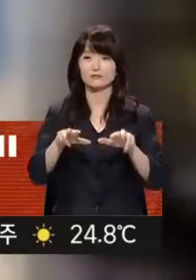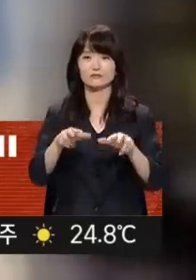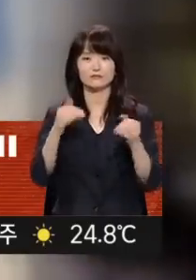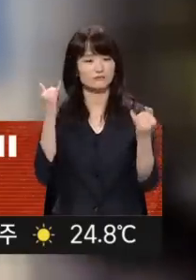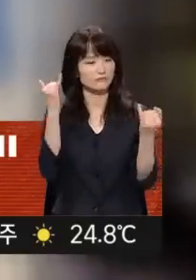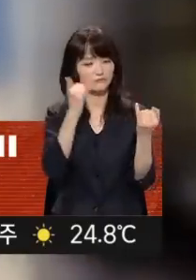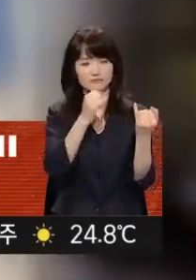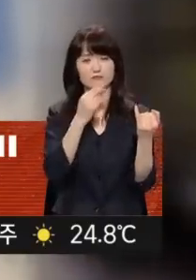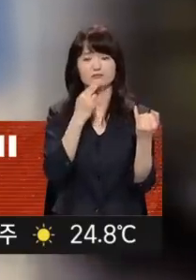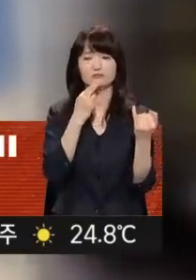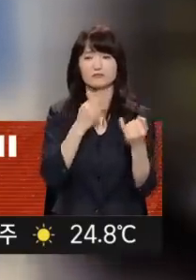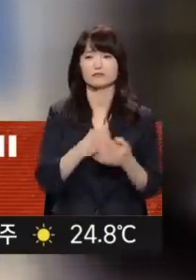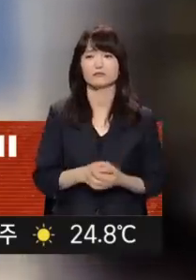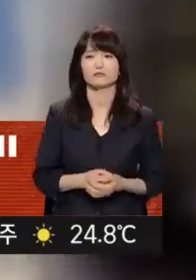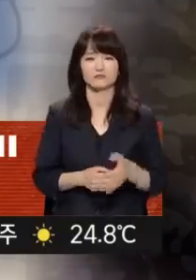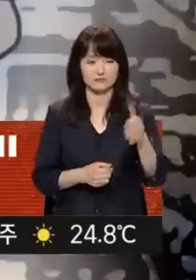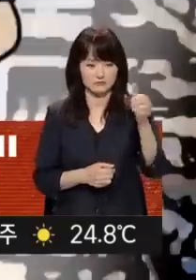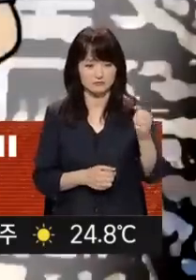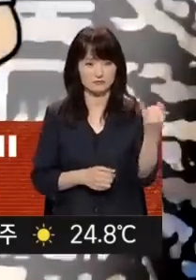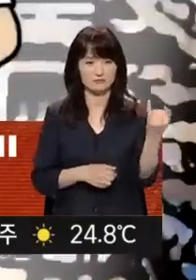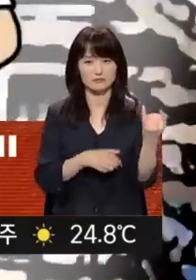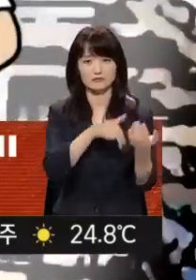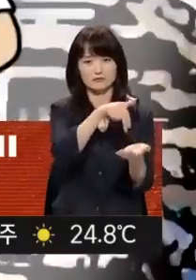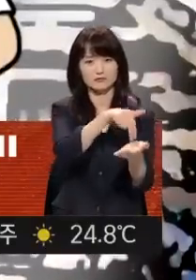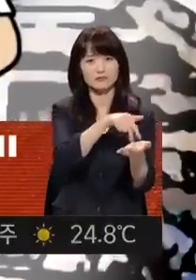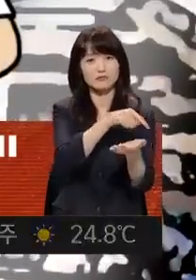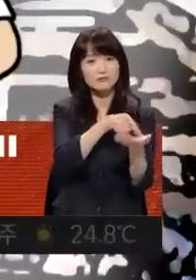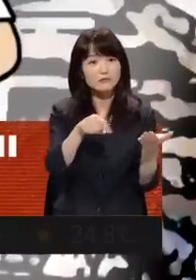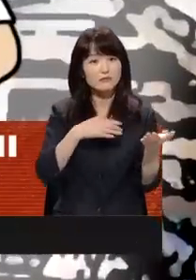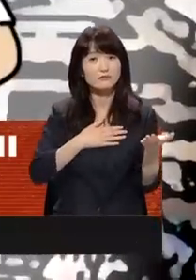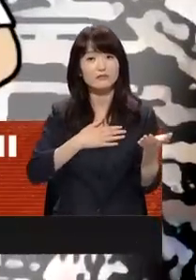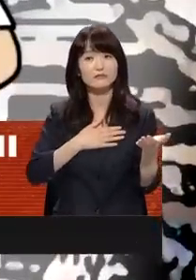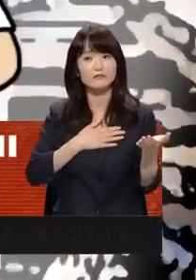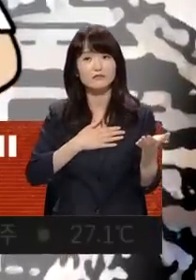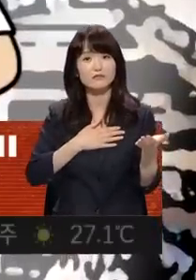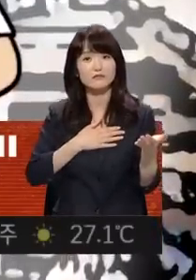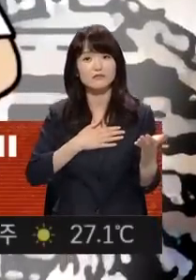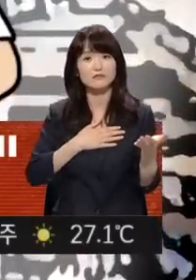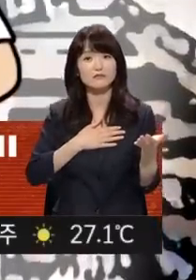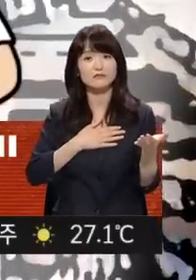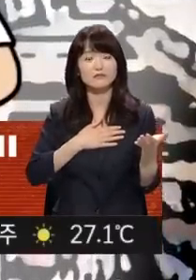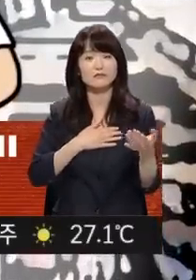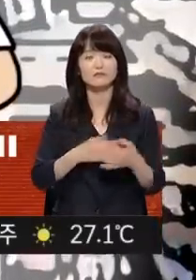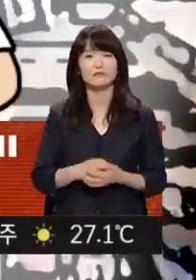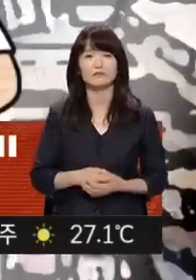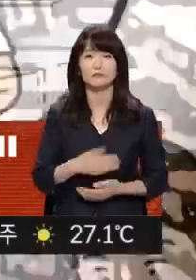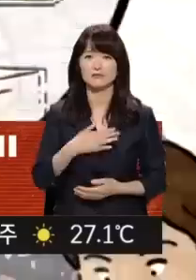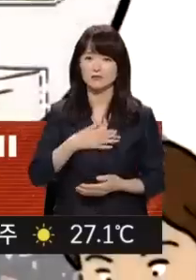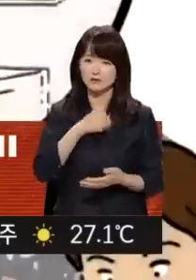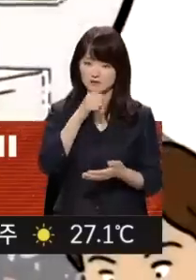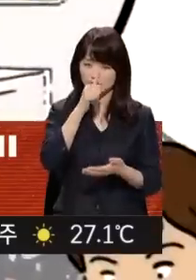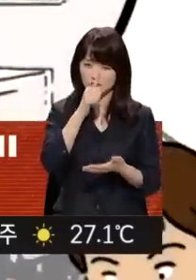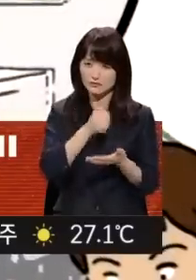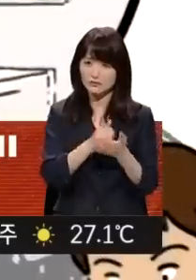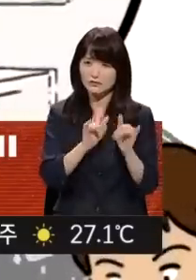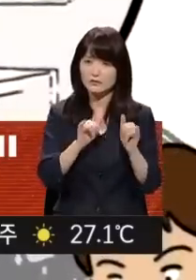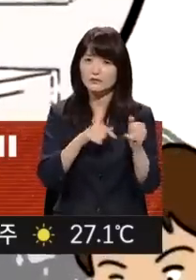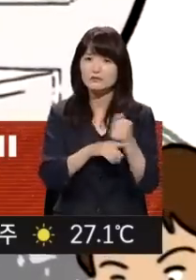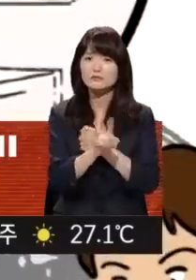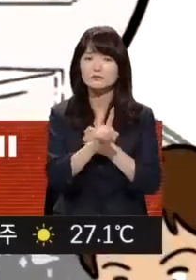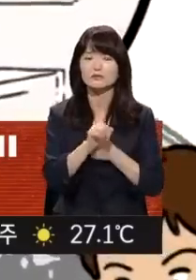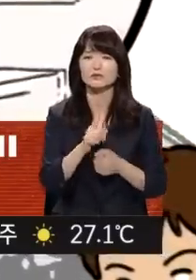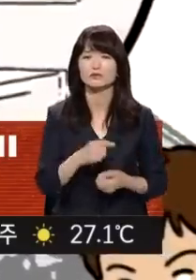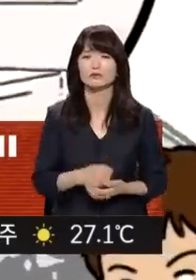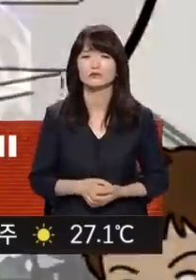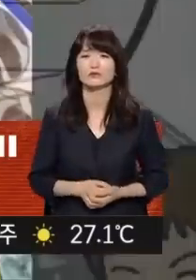별로 없는 거 같고요 점주 입장에서는 분명히 피해를 보고 난데 왜 내가 마음이 무겁고 내가 이렇게 죄인이 된 거 같나 그리고